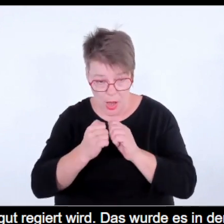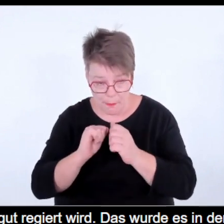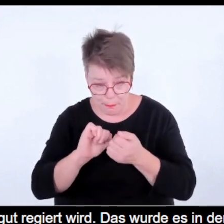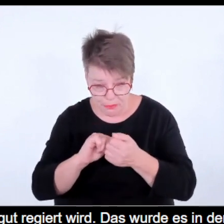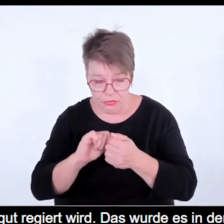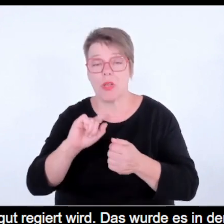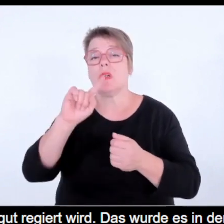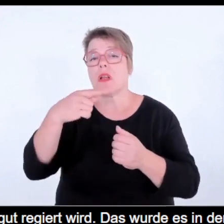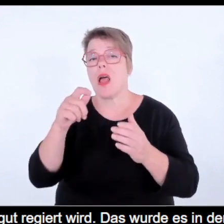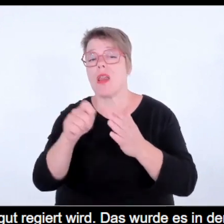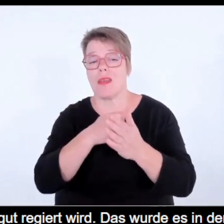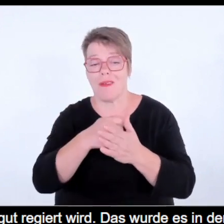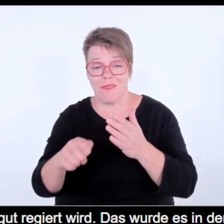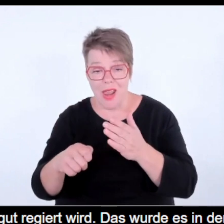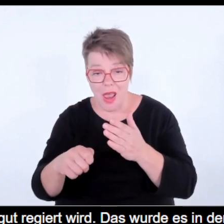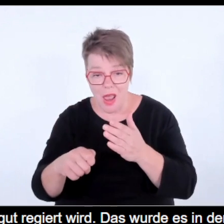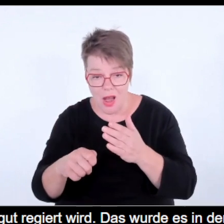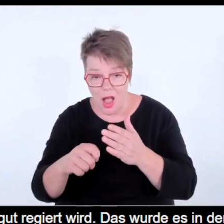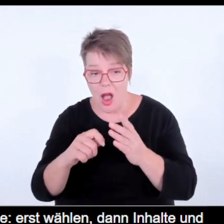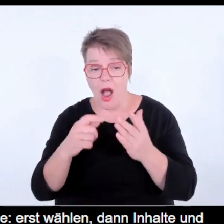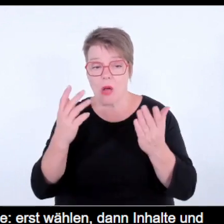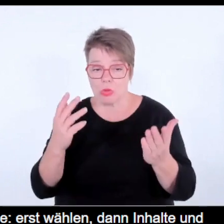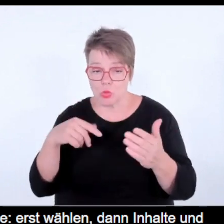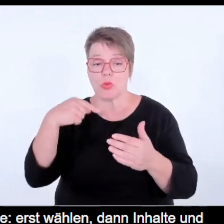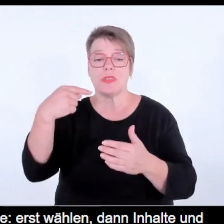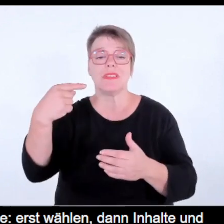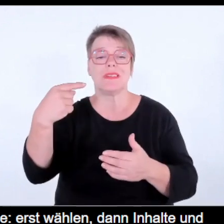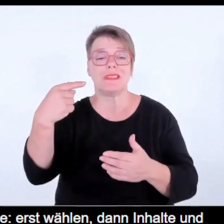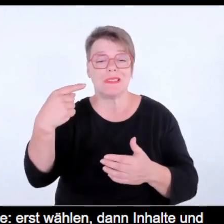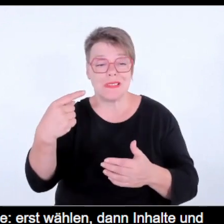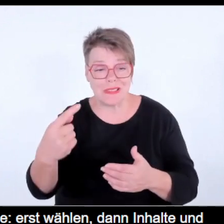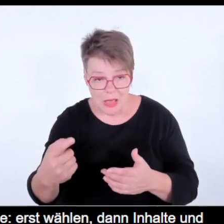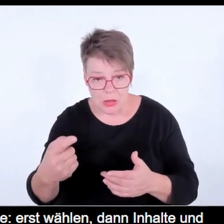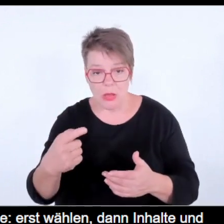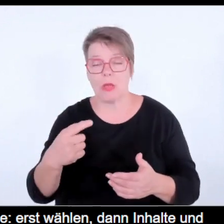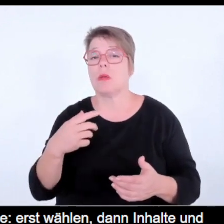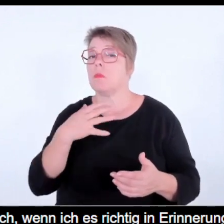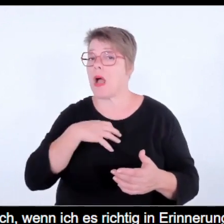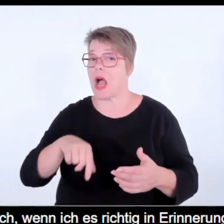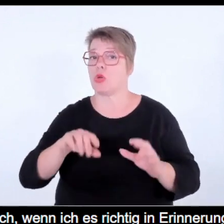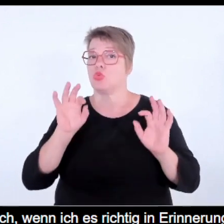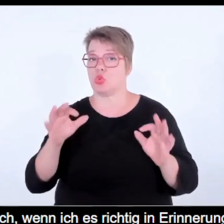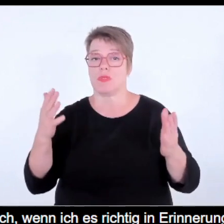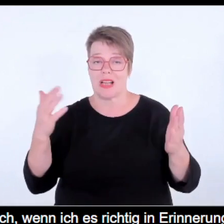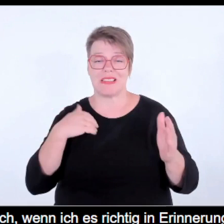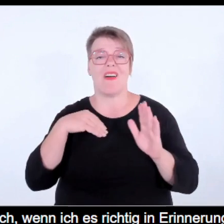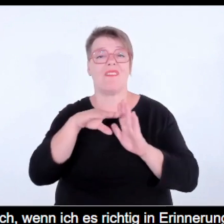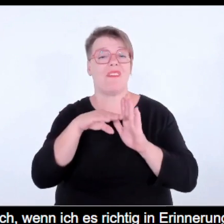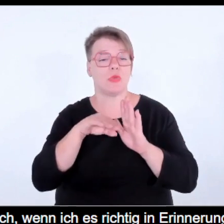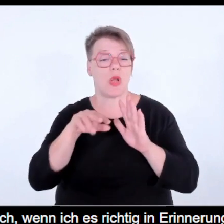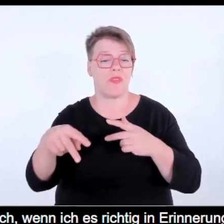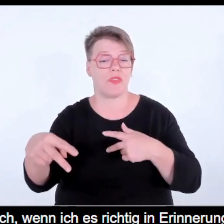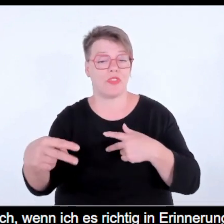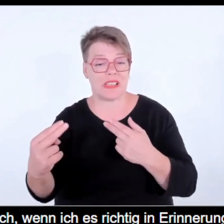Verfassung Fristen haben, dass wir schnell agieren müssen. Und deshalb in wenigen Wochen auch etwas